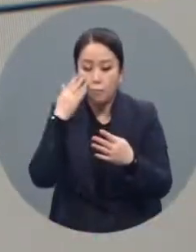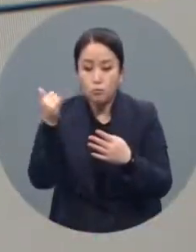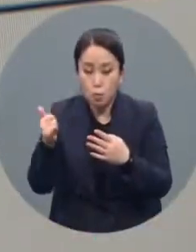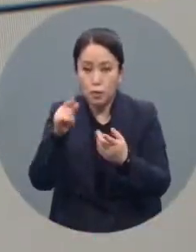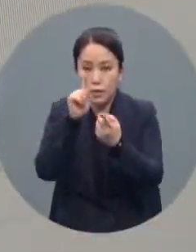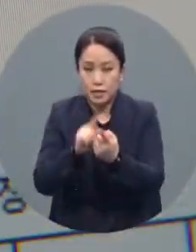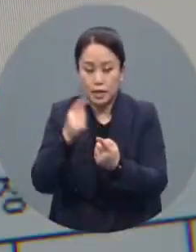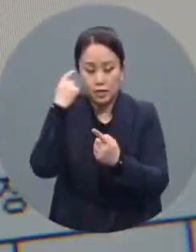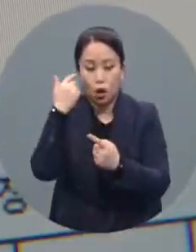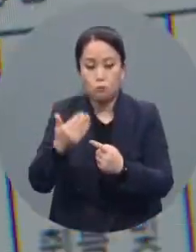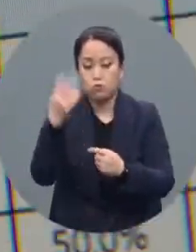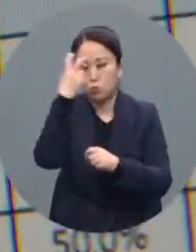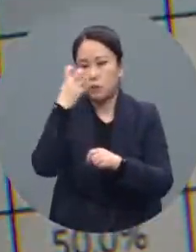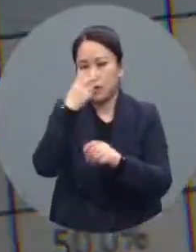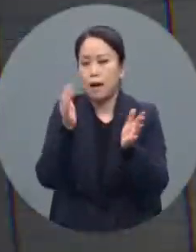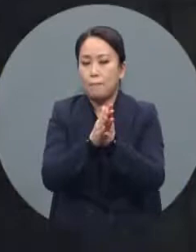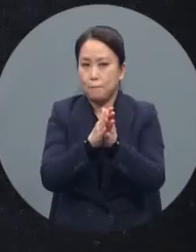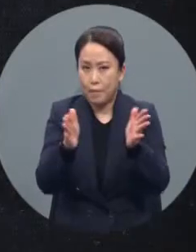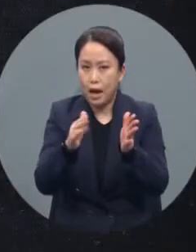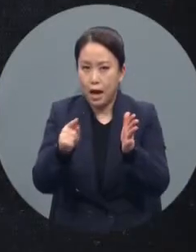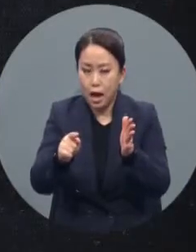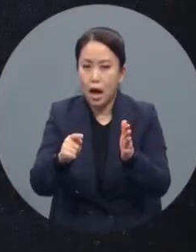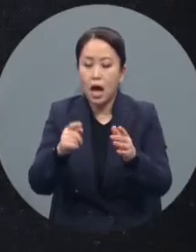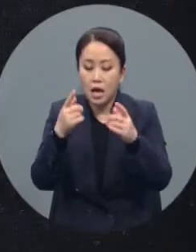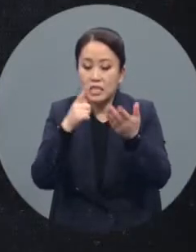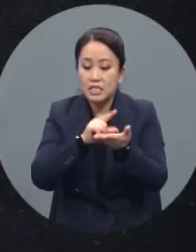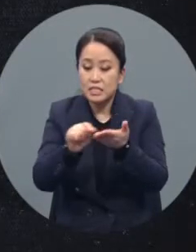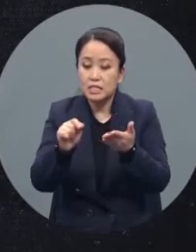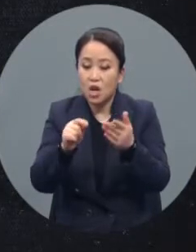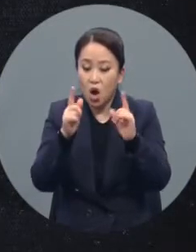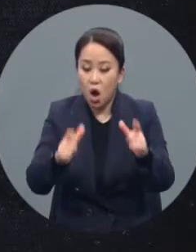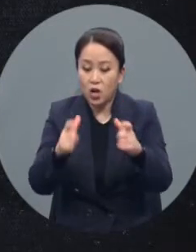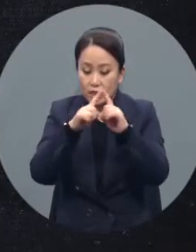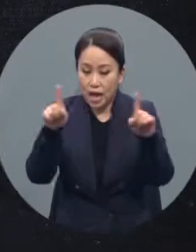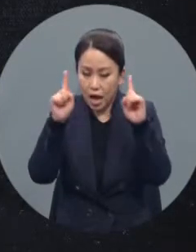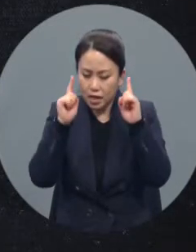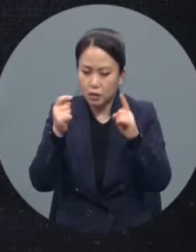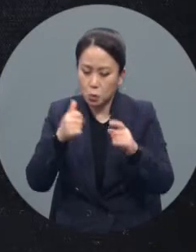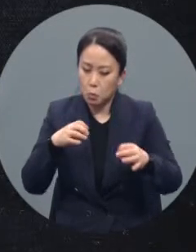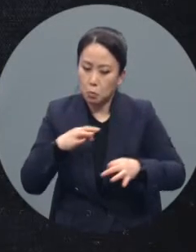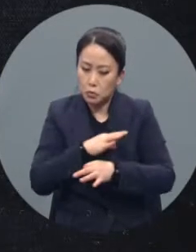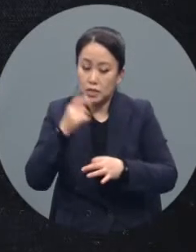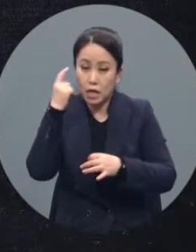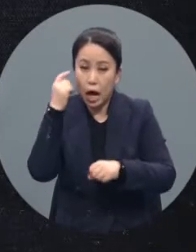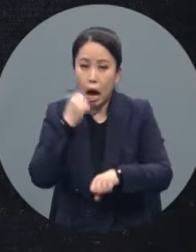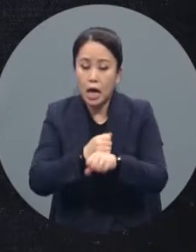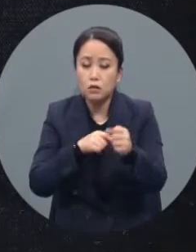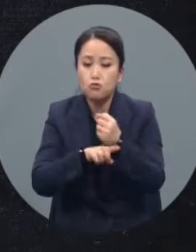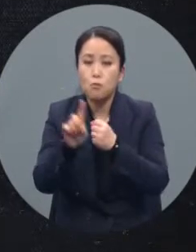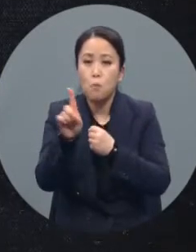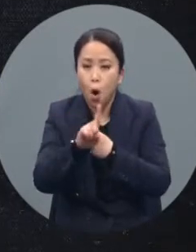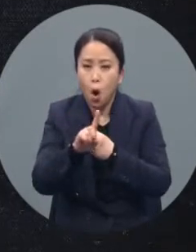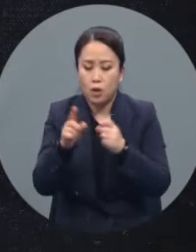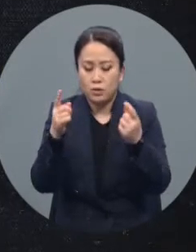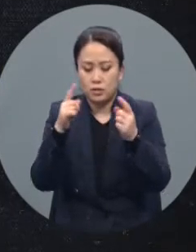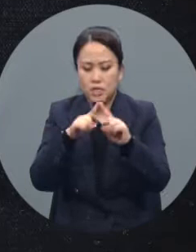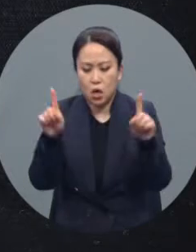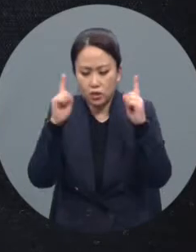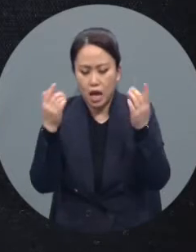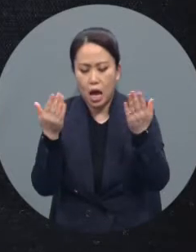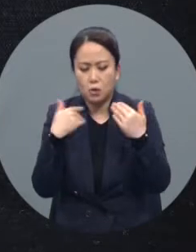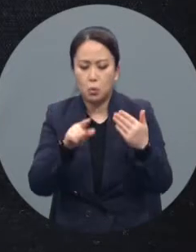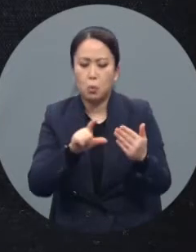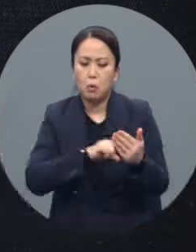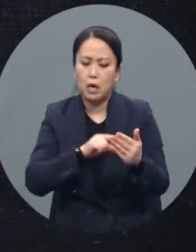설문조사를 진행했습니다. 지역 대학을 부정적으로 인식하는 이유로 대학의 낮은 인지도를 가장 많이 꼽았고